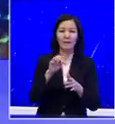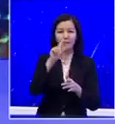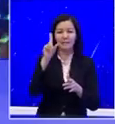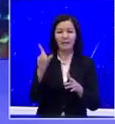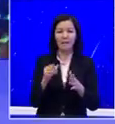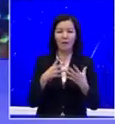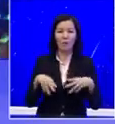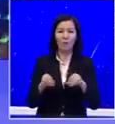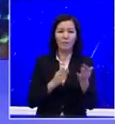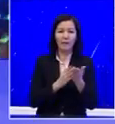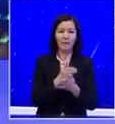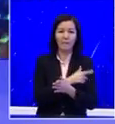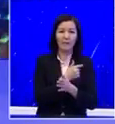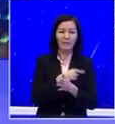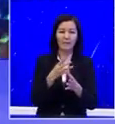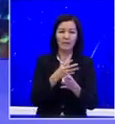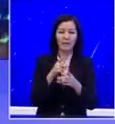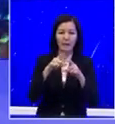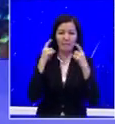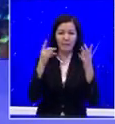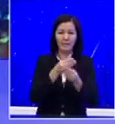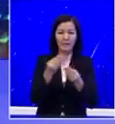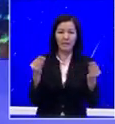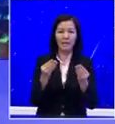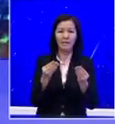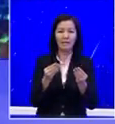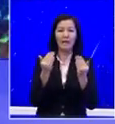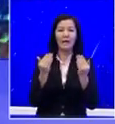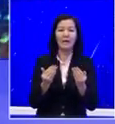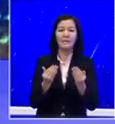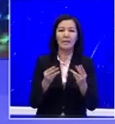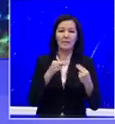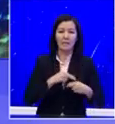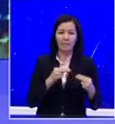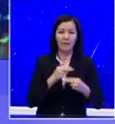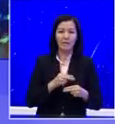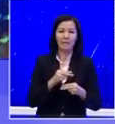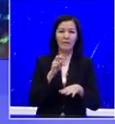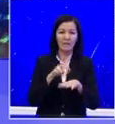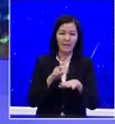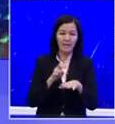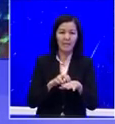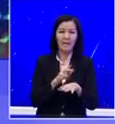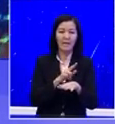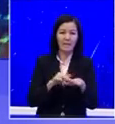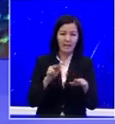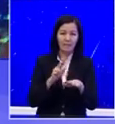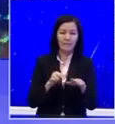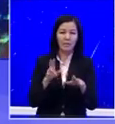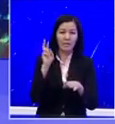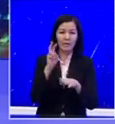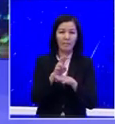қызметкерлері медициналық маска таратты. Төтенше жағдай кезінде блокбекеттерде тынымсыз еңбек етіп жатқан дәрігерлер мен тәртіп сақшыларына